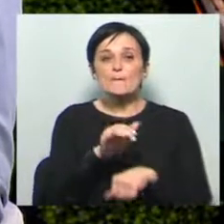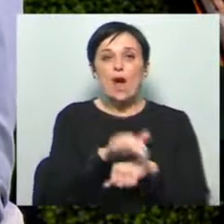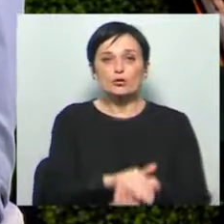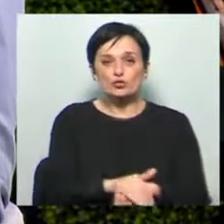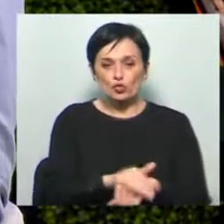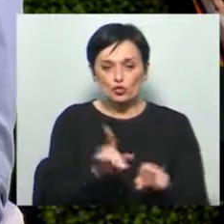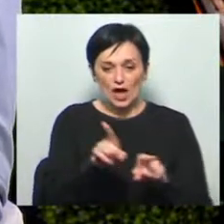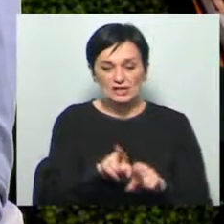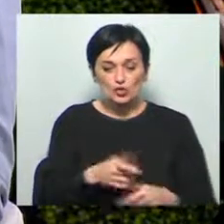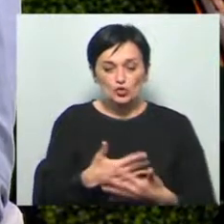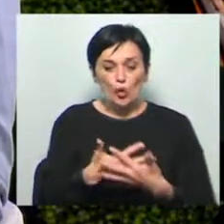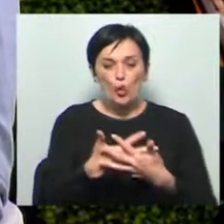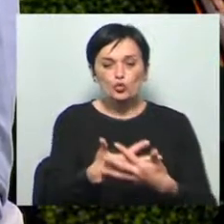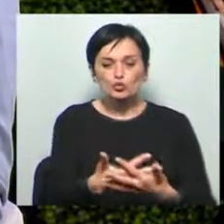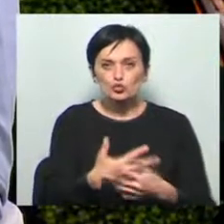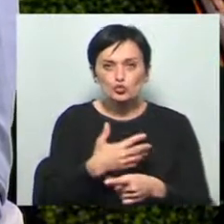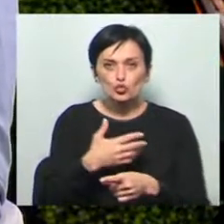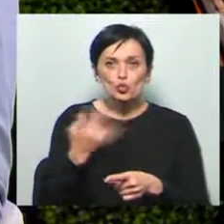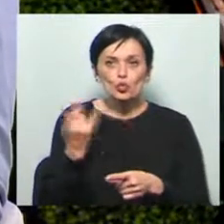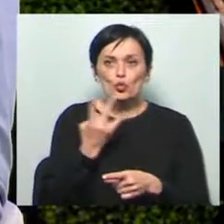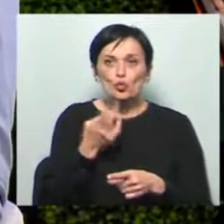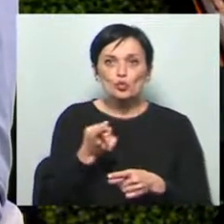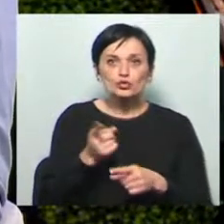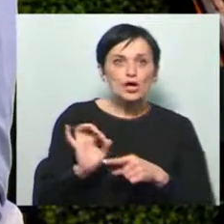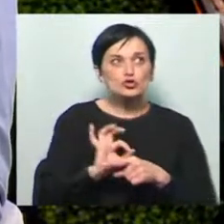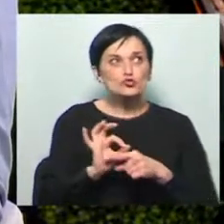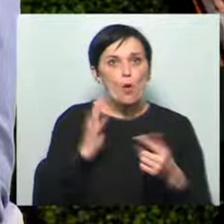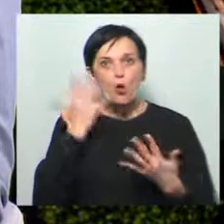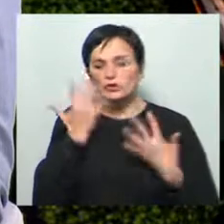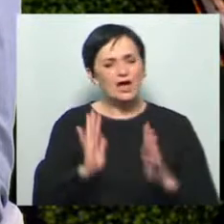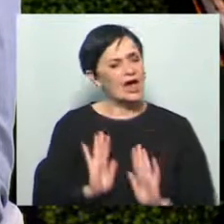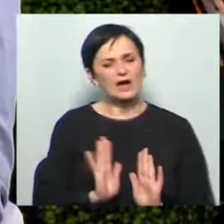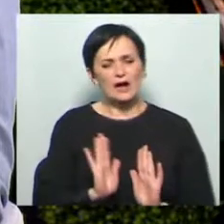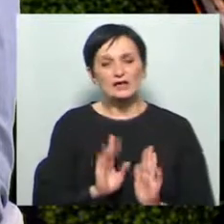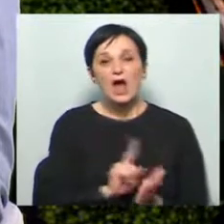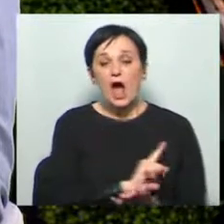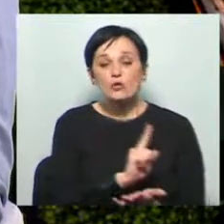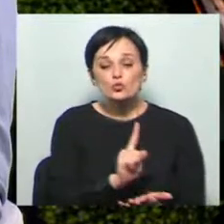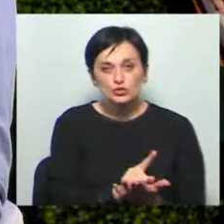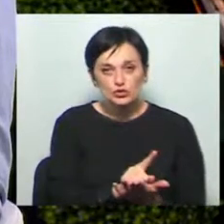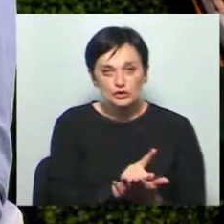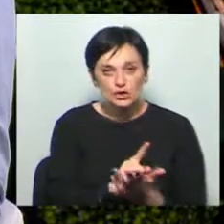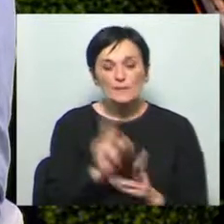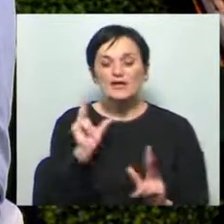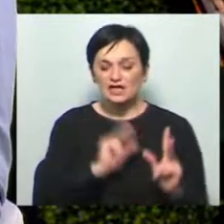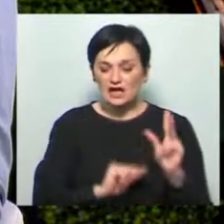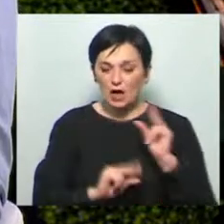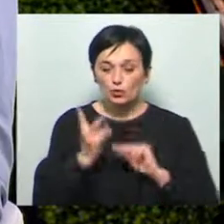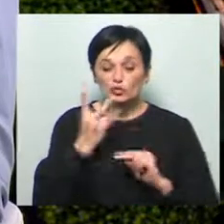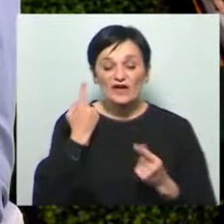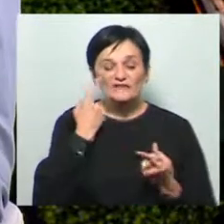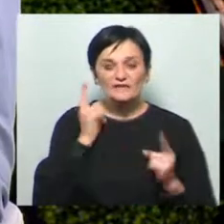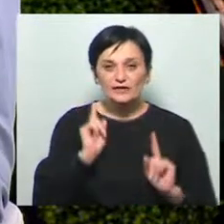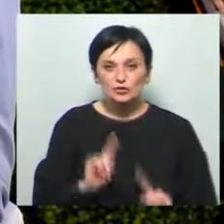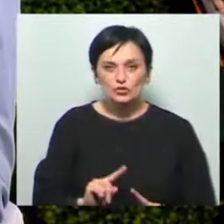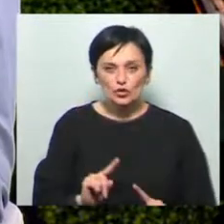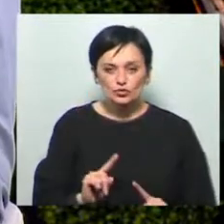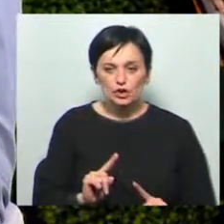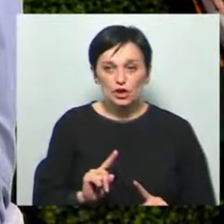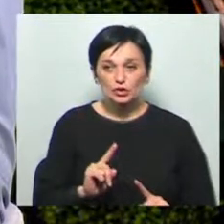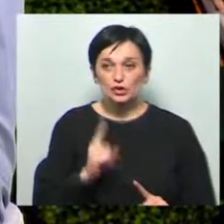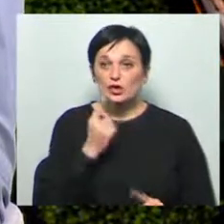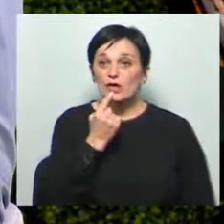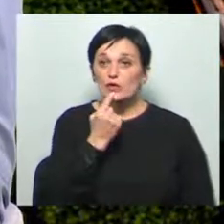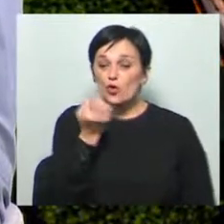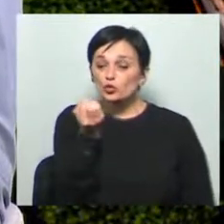და ესეთი ორსული ძალიან უნდა ამის გამო უნდა შეფოთავდეს, ესე არ არის. აუცილებელია გავითვალისწინოთ, უნდა ვიცოდეთ თქვა